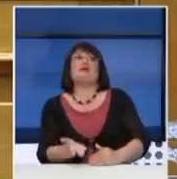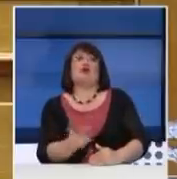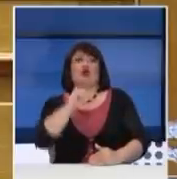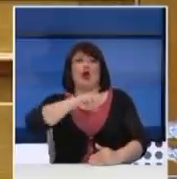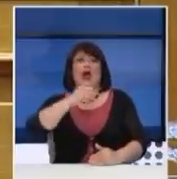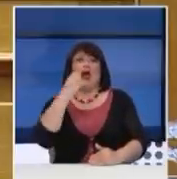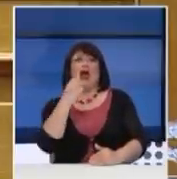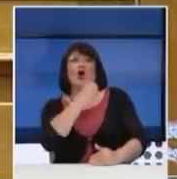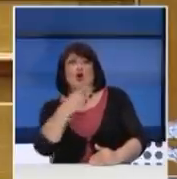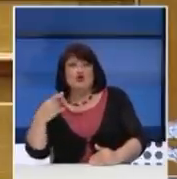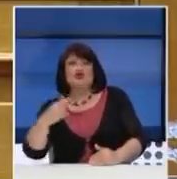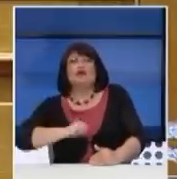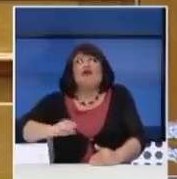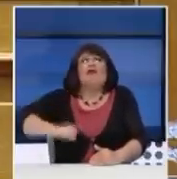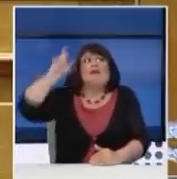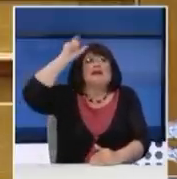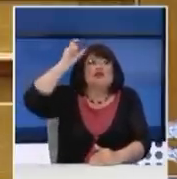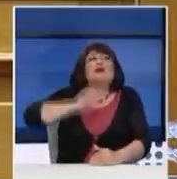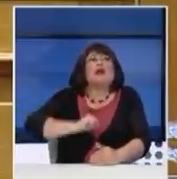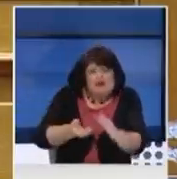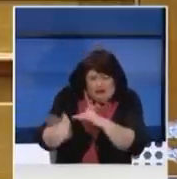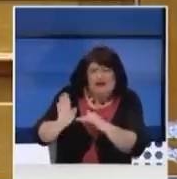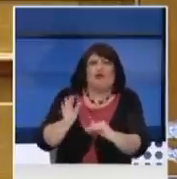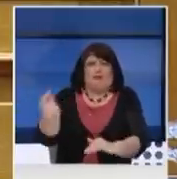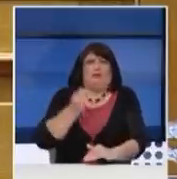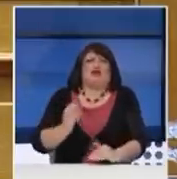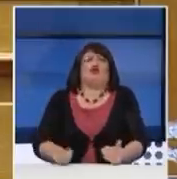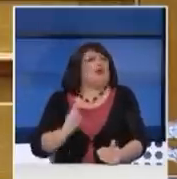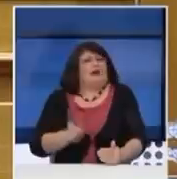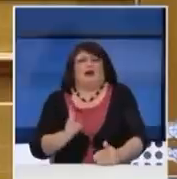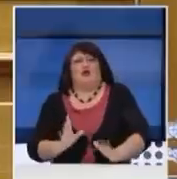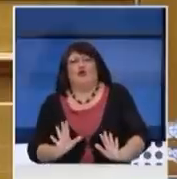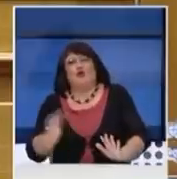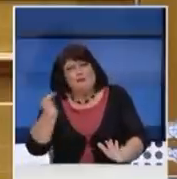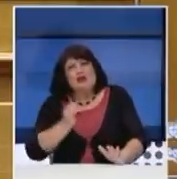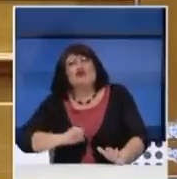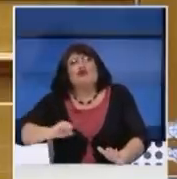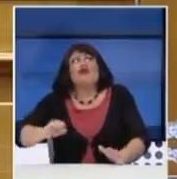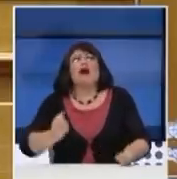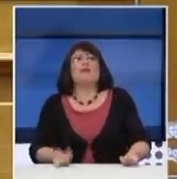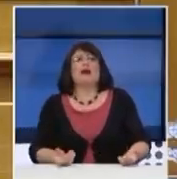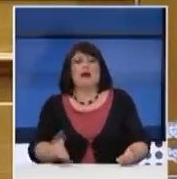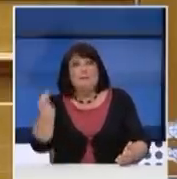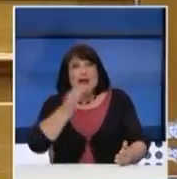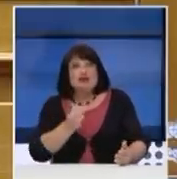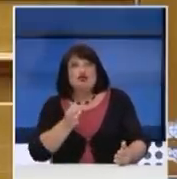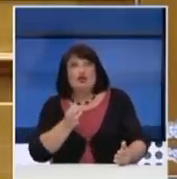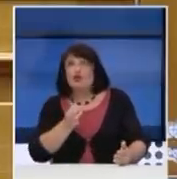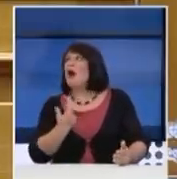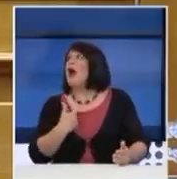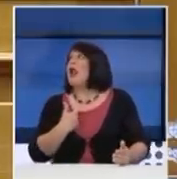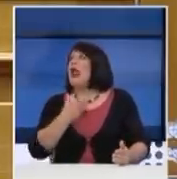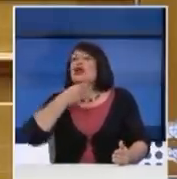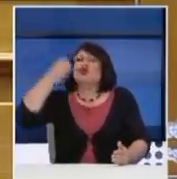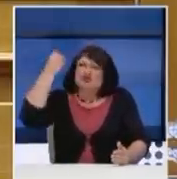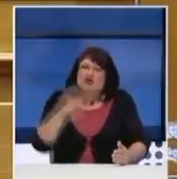κάνω ΑΟΣ με την Αίγυπτο, φοβάμαι την Τουρκία, μου κάνει πόλεμο και φεύγω. Δεν είναι κακό. Δεν είναι κακό να το πείτε, αλλά να κάνετε μια